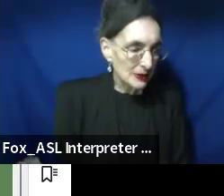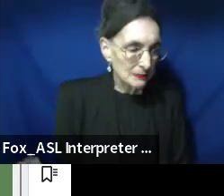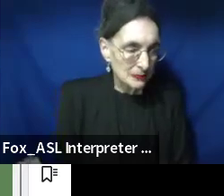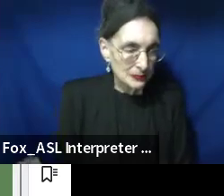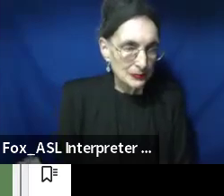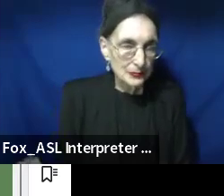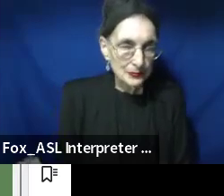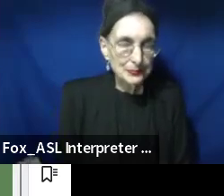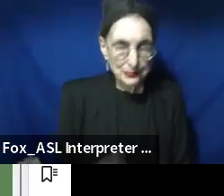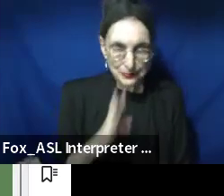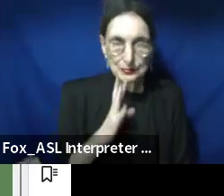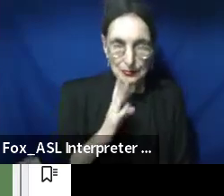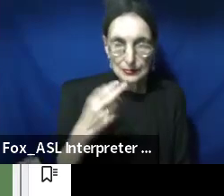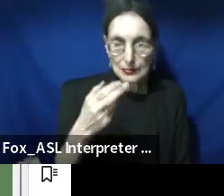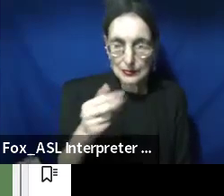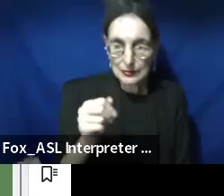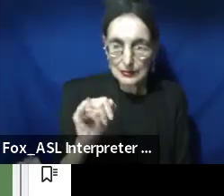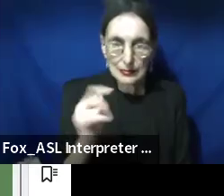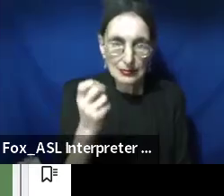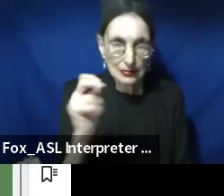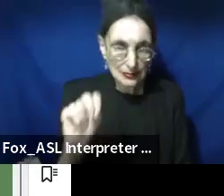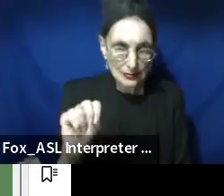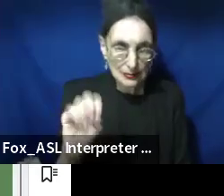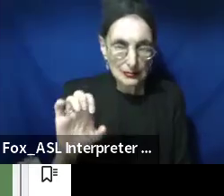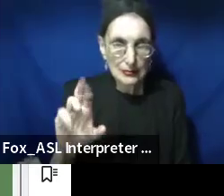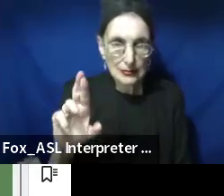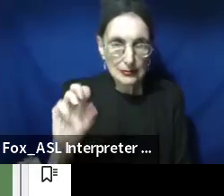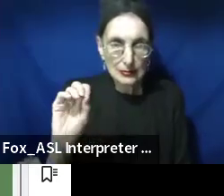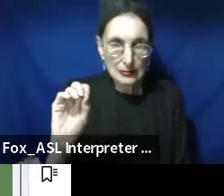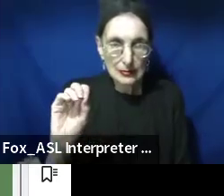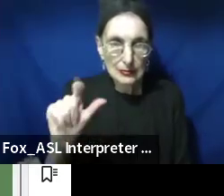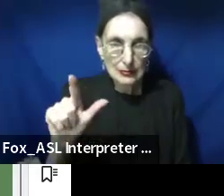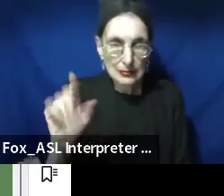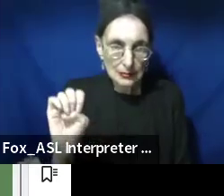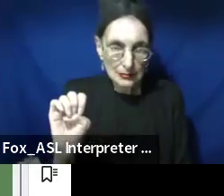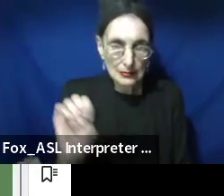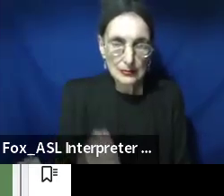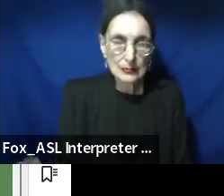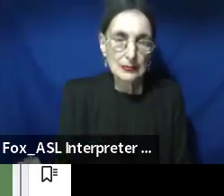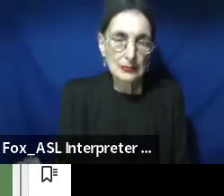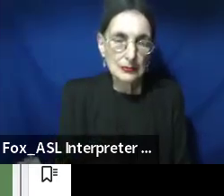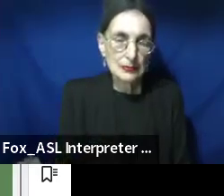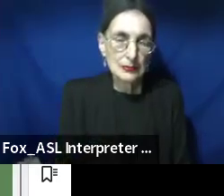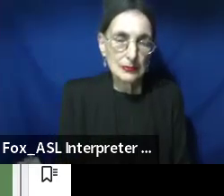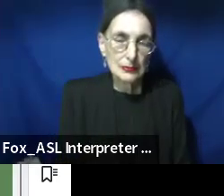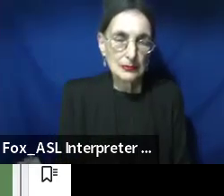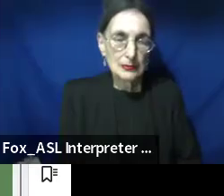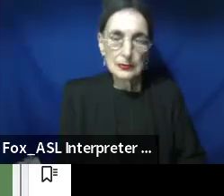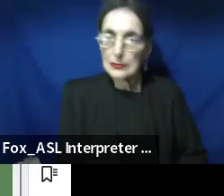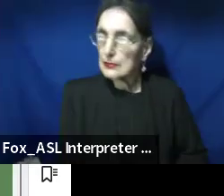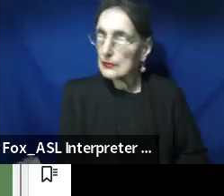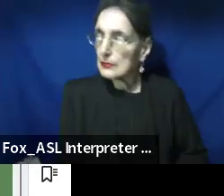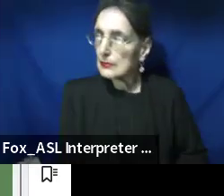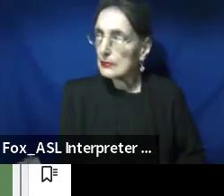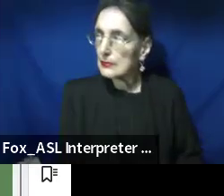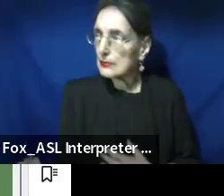à réunion ça dans langue par qui c'est créole haïtien, ou sélectionner 3 petits points qui partent en bas ou bien icône globe là,